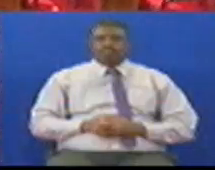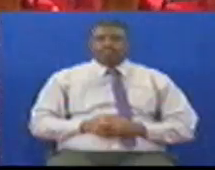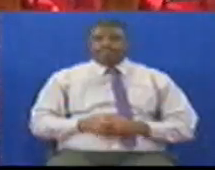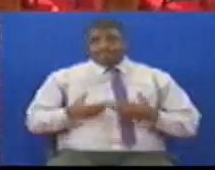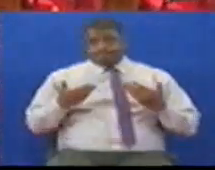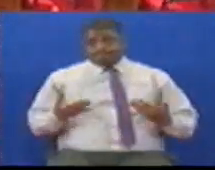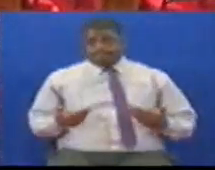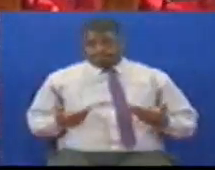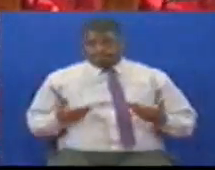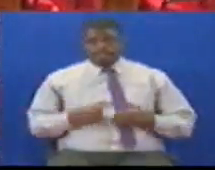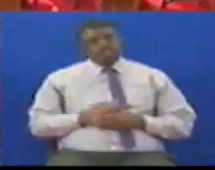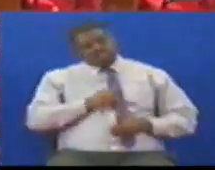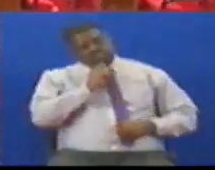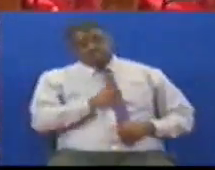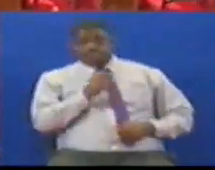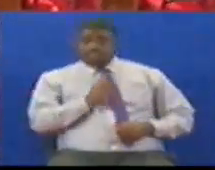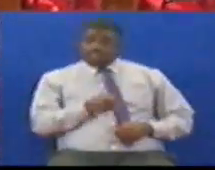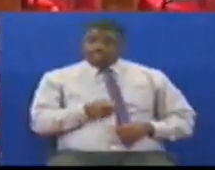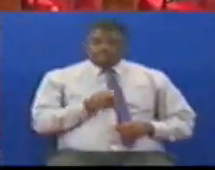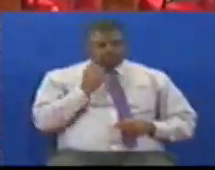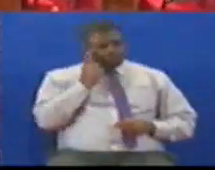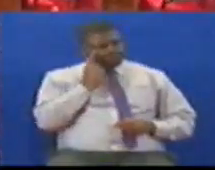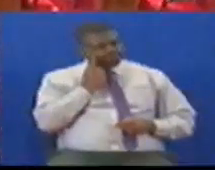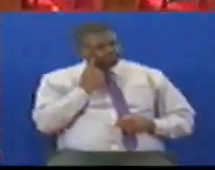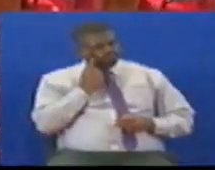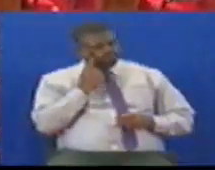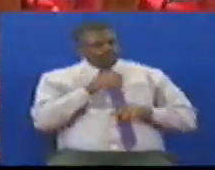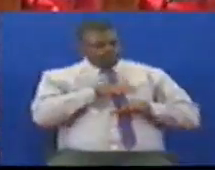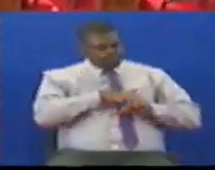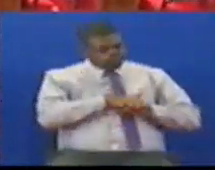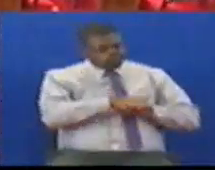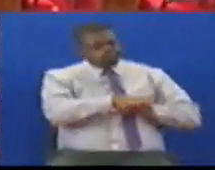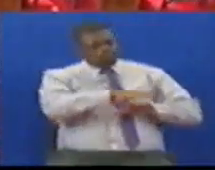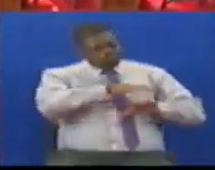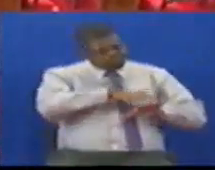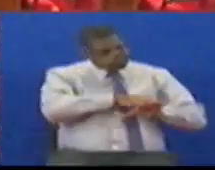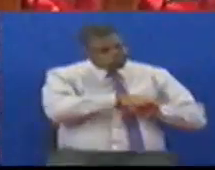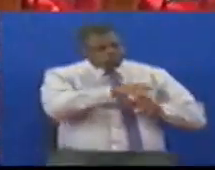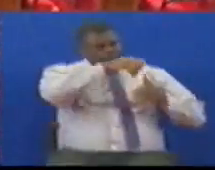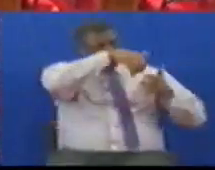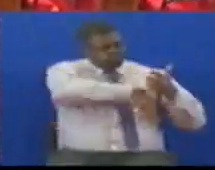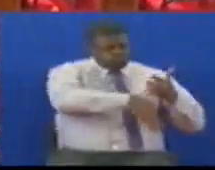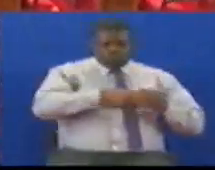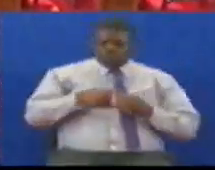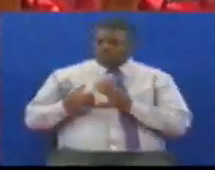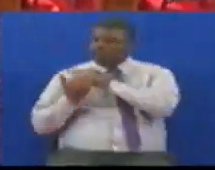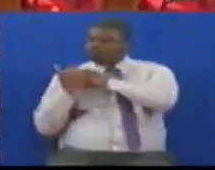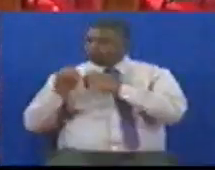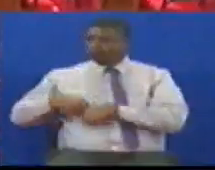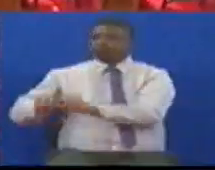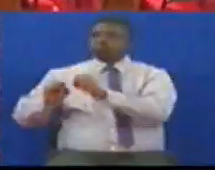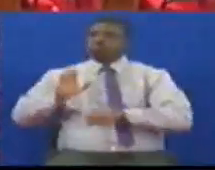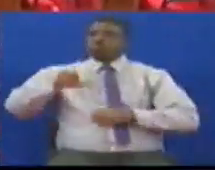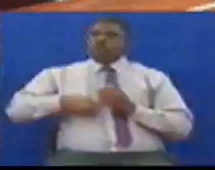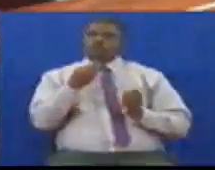Mheshimiwa Spika, baada ya kueleza kwa kina utekelezaji wa majukumu kwa mwaka wa